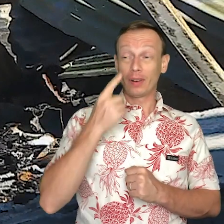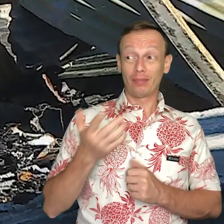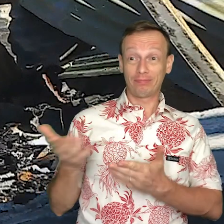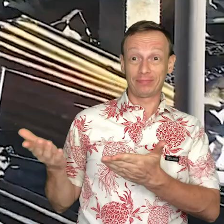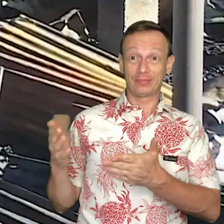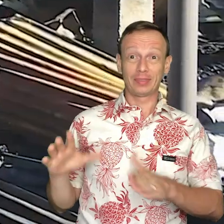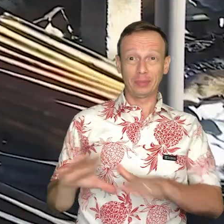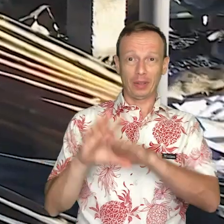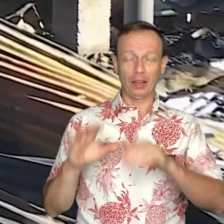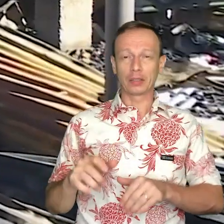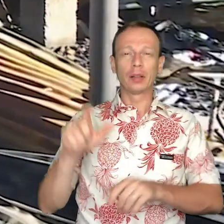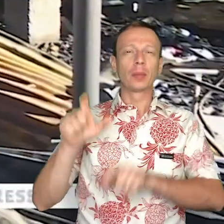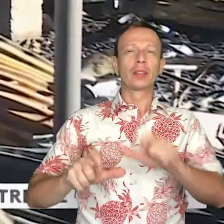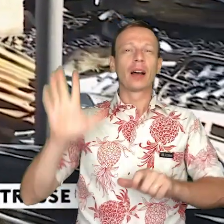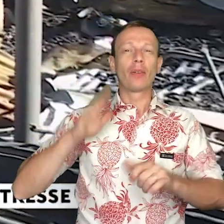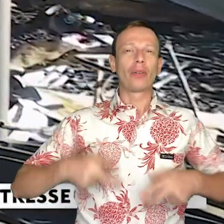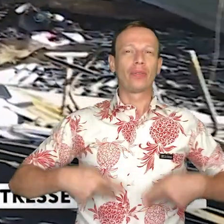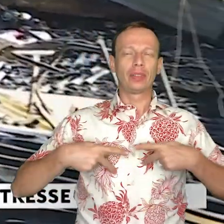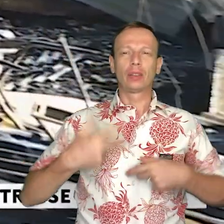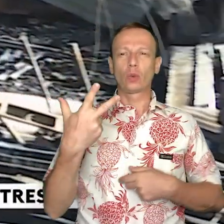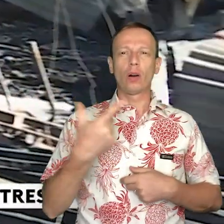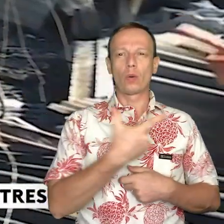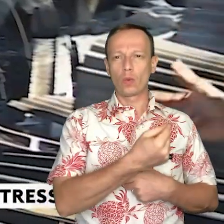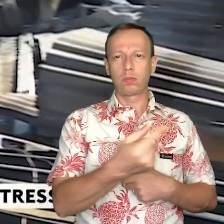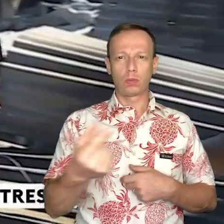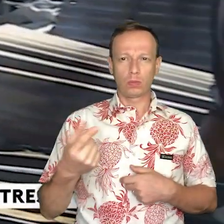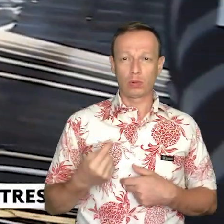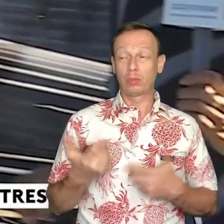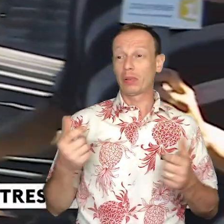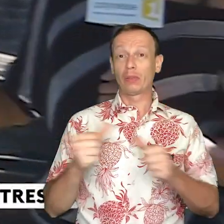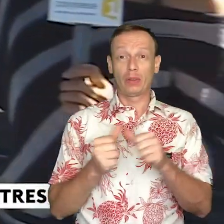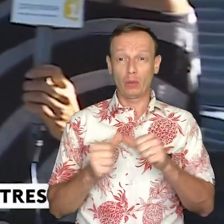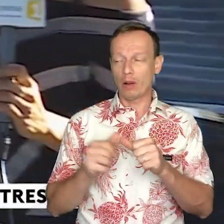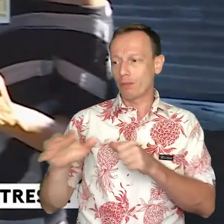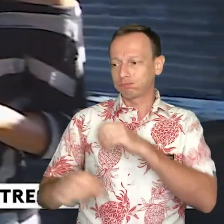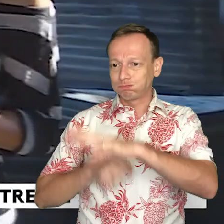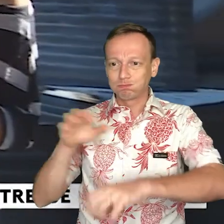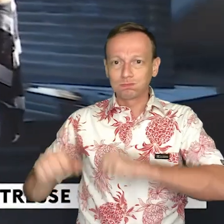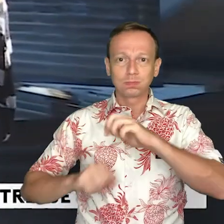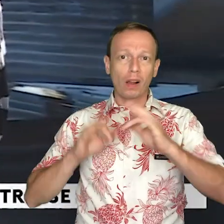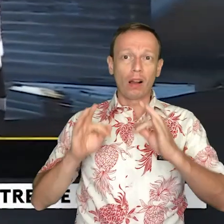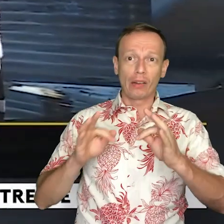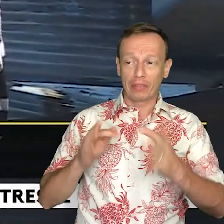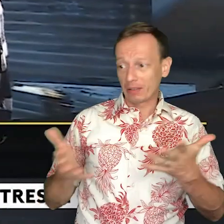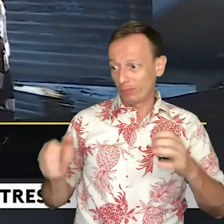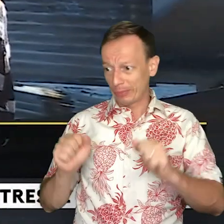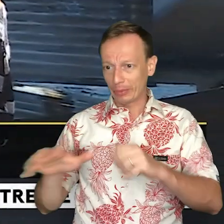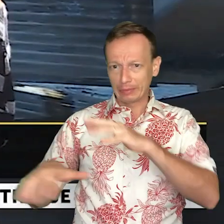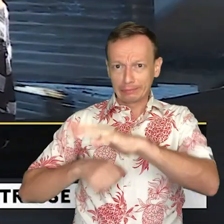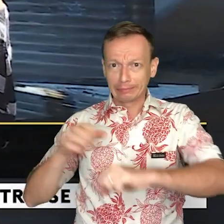Comme vous le voyez, les personnes qui vivaient ici, il y avait 3 couples exactement. Ils sont en train de ramasser tout ce qu'ils